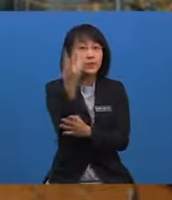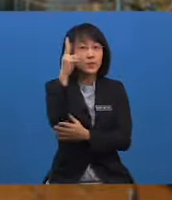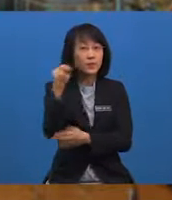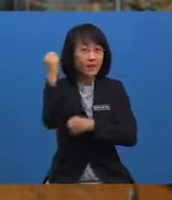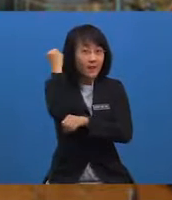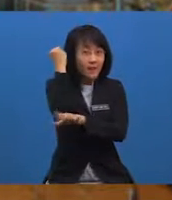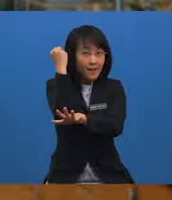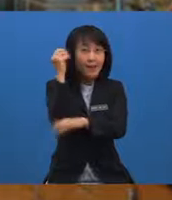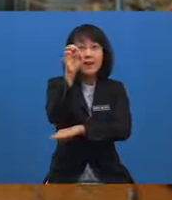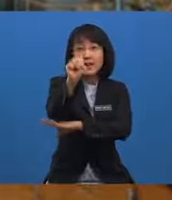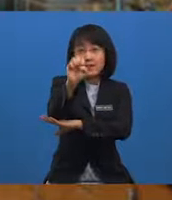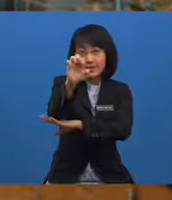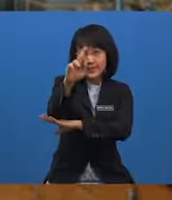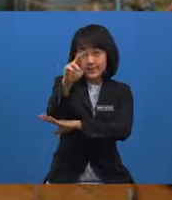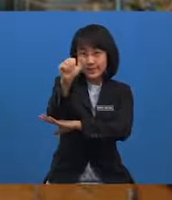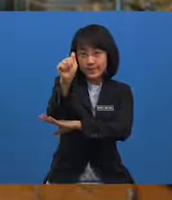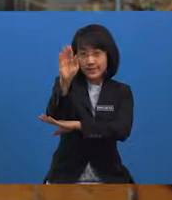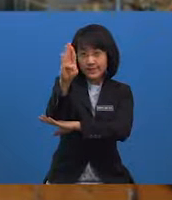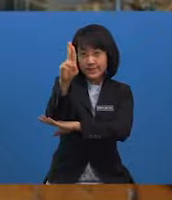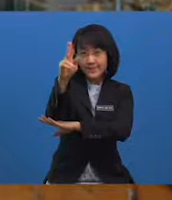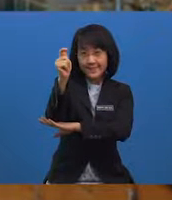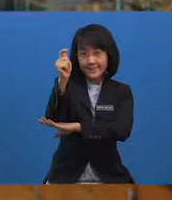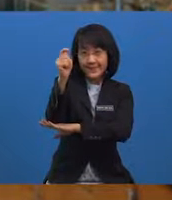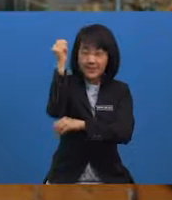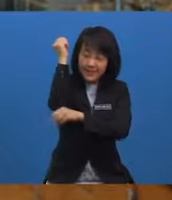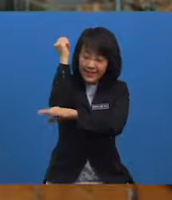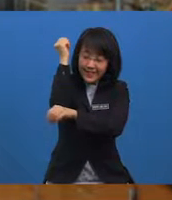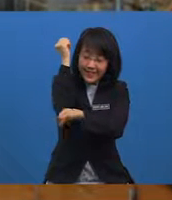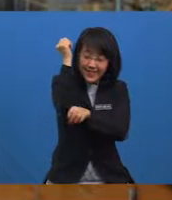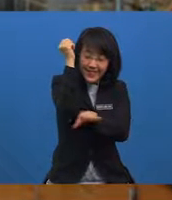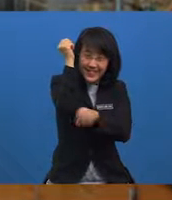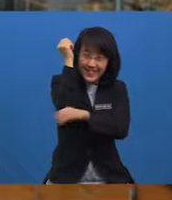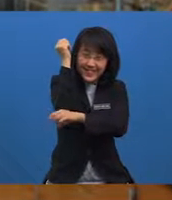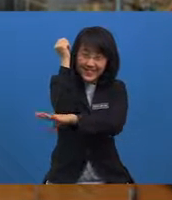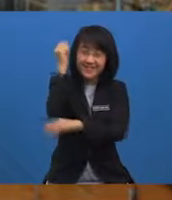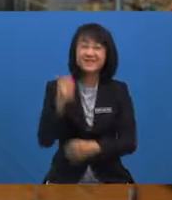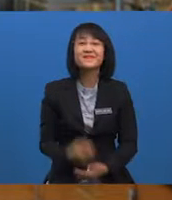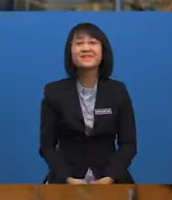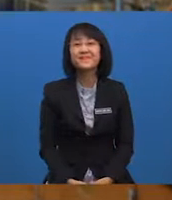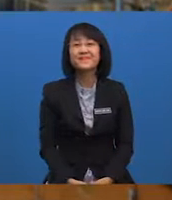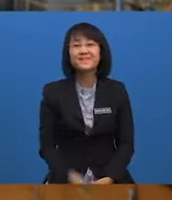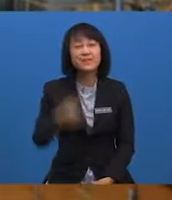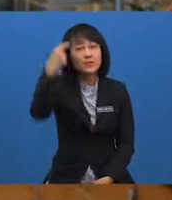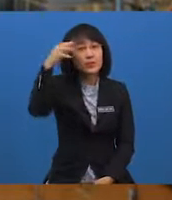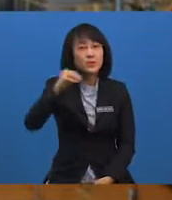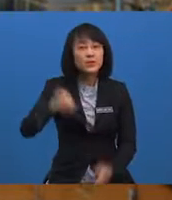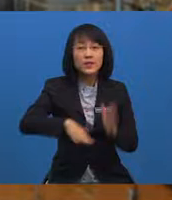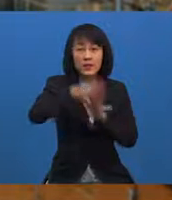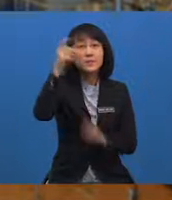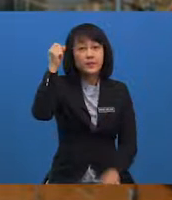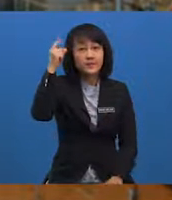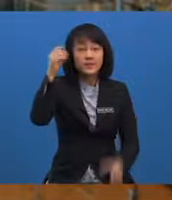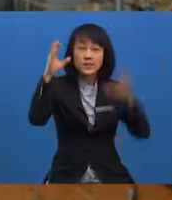berakar serabut. Jadi murid-murid, untuk lebih faham lagi, cikgu ada sediakan